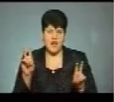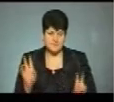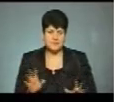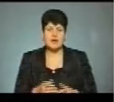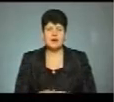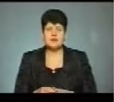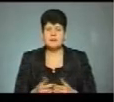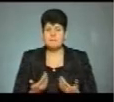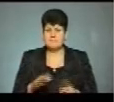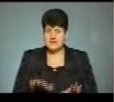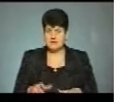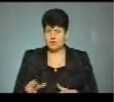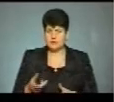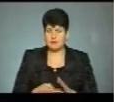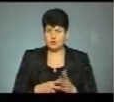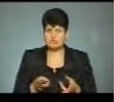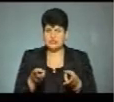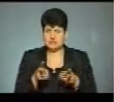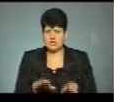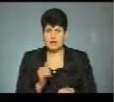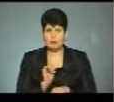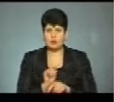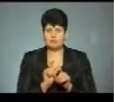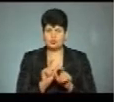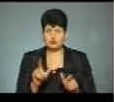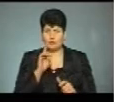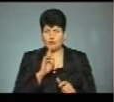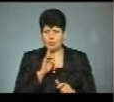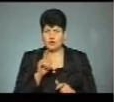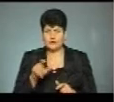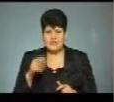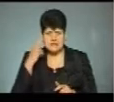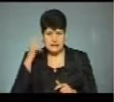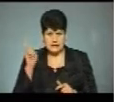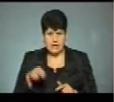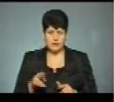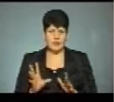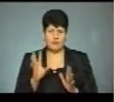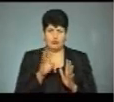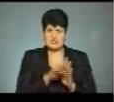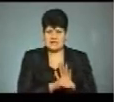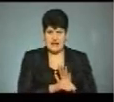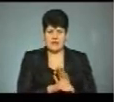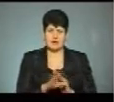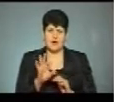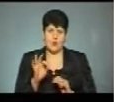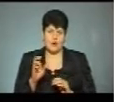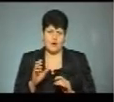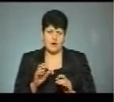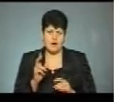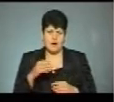словами, місцеві жителі планують залишатися на блокпості, поки евакуйованих з Китаю не поселять на обсервацію. На одному з блокпостів перебуває